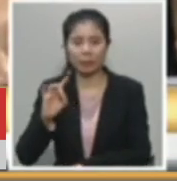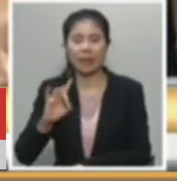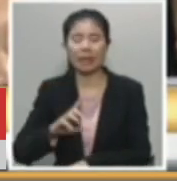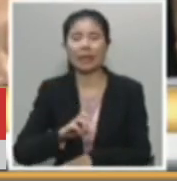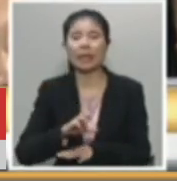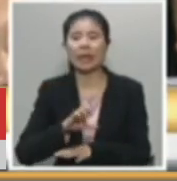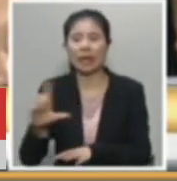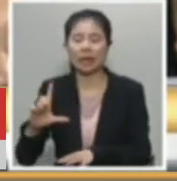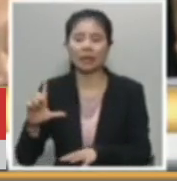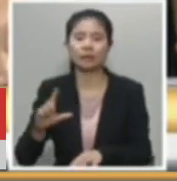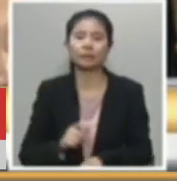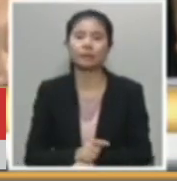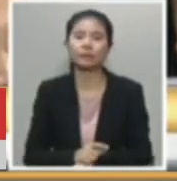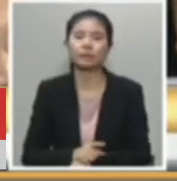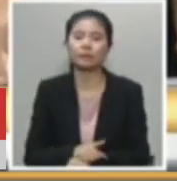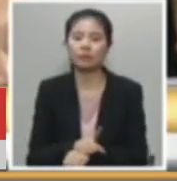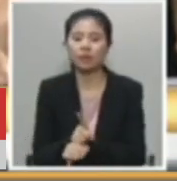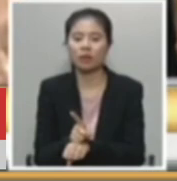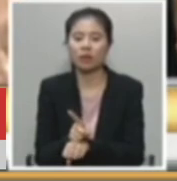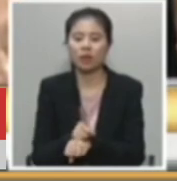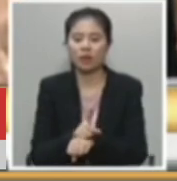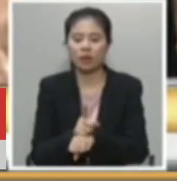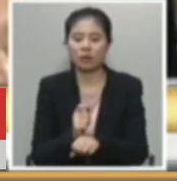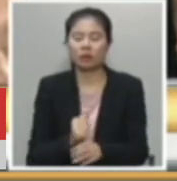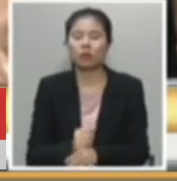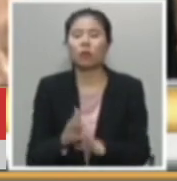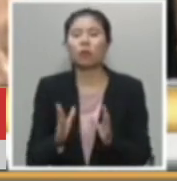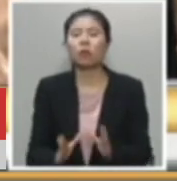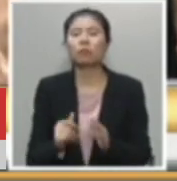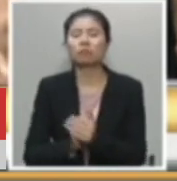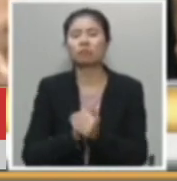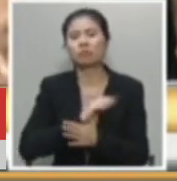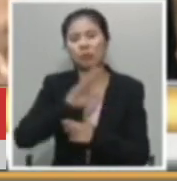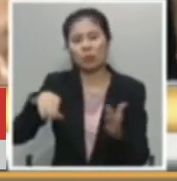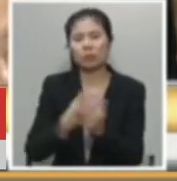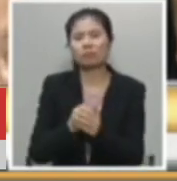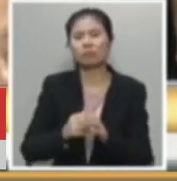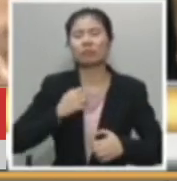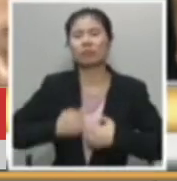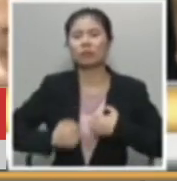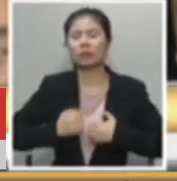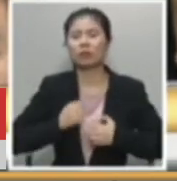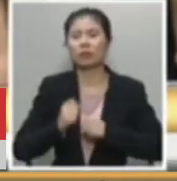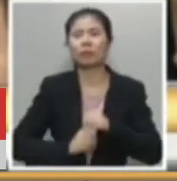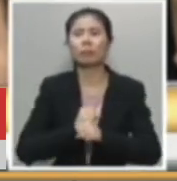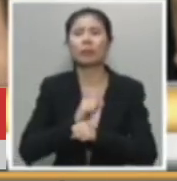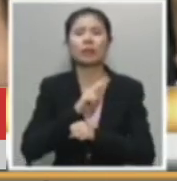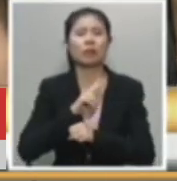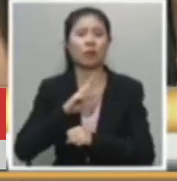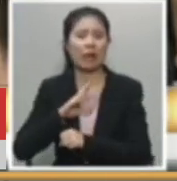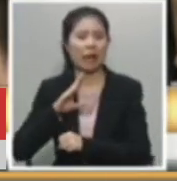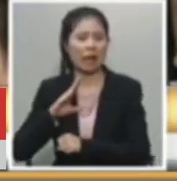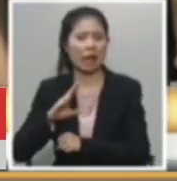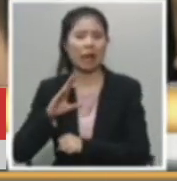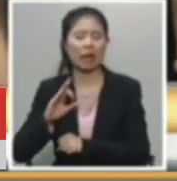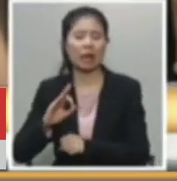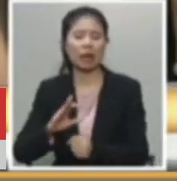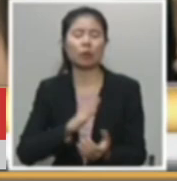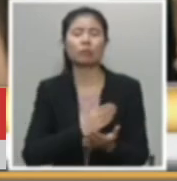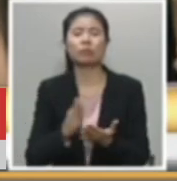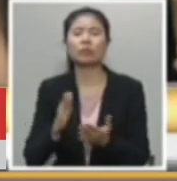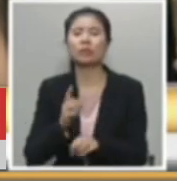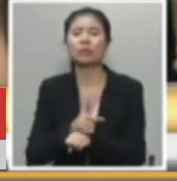ครับพี่น้องประชาชนคนทั้งประเทศเขาเดือดร้อนครับยังไม่พอซื้อต่ออีกปี2559จัดซื้อเฮลิคอป